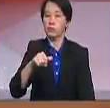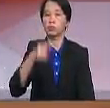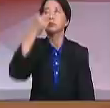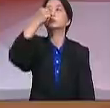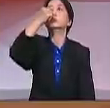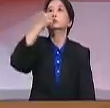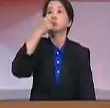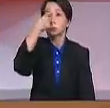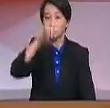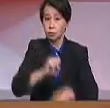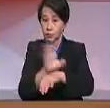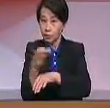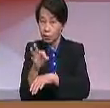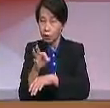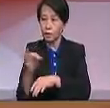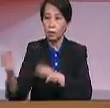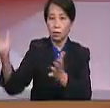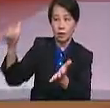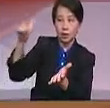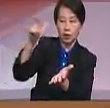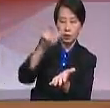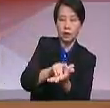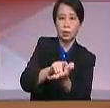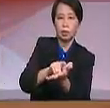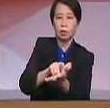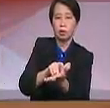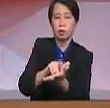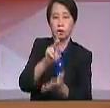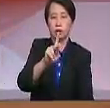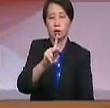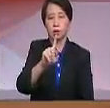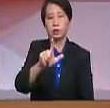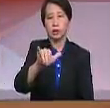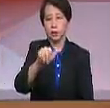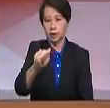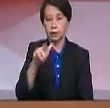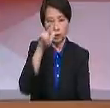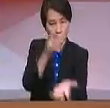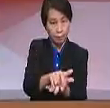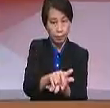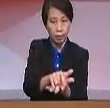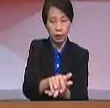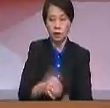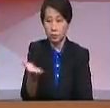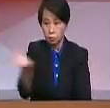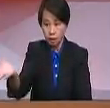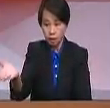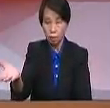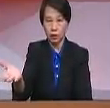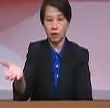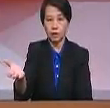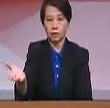test untuk COVID-19 sebaik saja tiba di pintu masuk antarabangsa Malaysia. Mereka ini akan